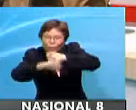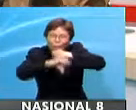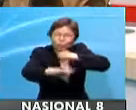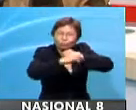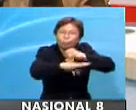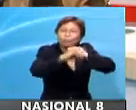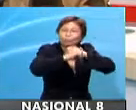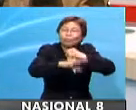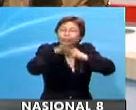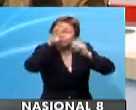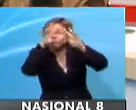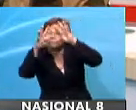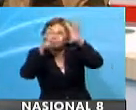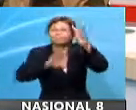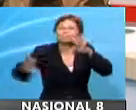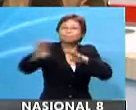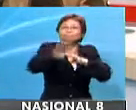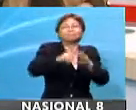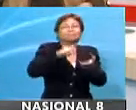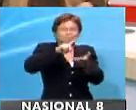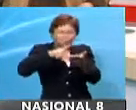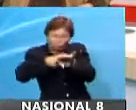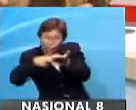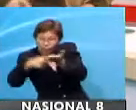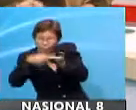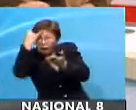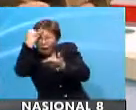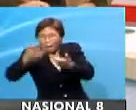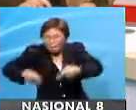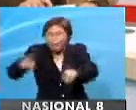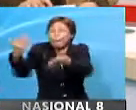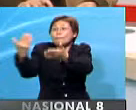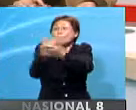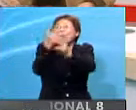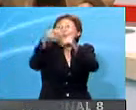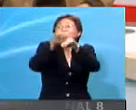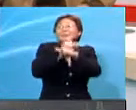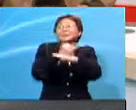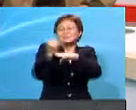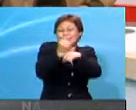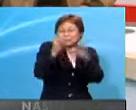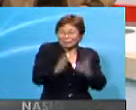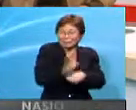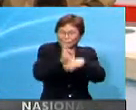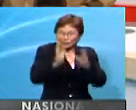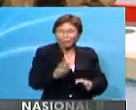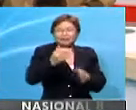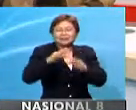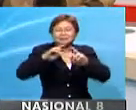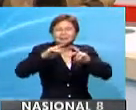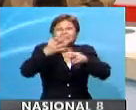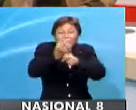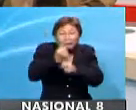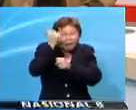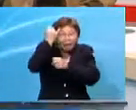kandungan kreatif mereka. Sesi penapisan idea membuka peluang baharu kepada penggiat industri menjana idea baharu